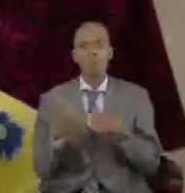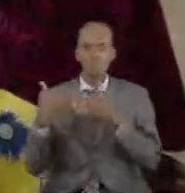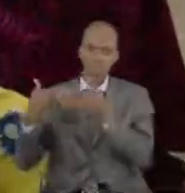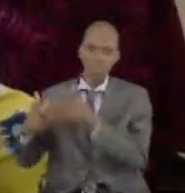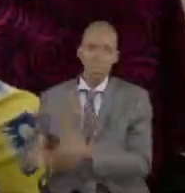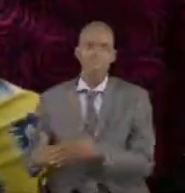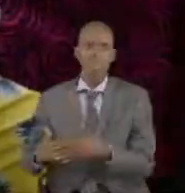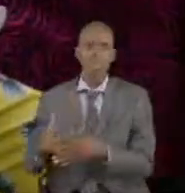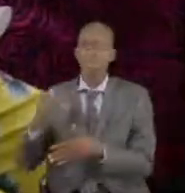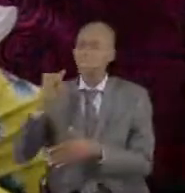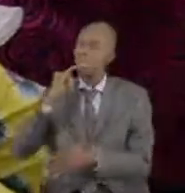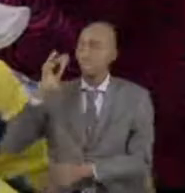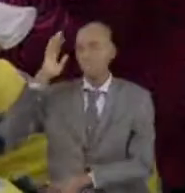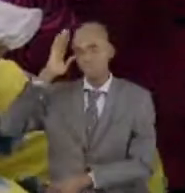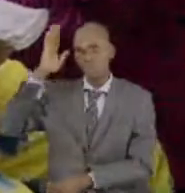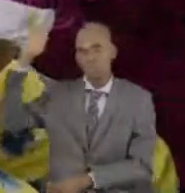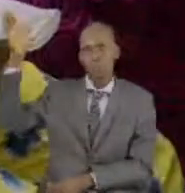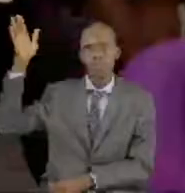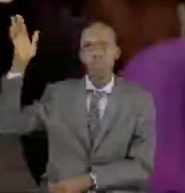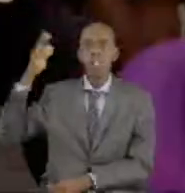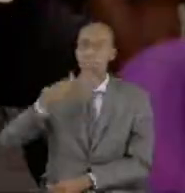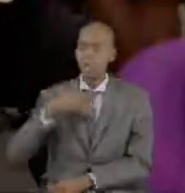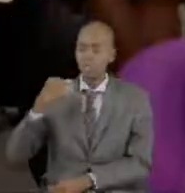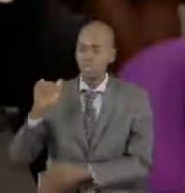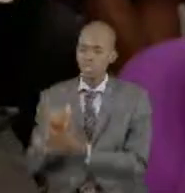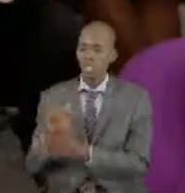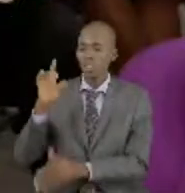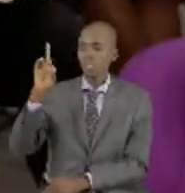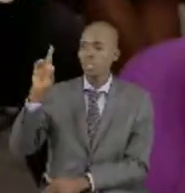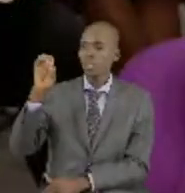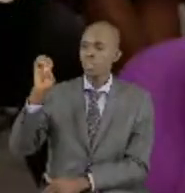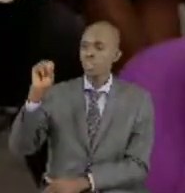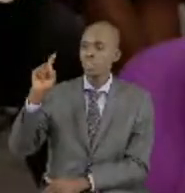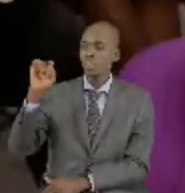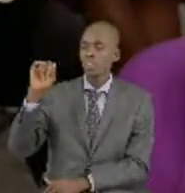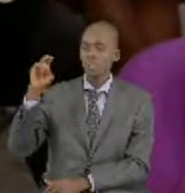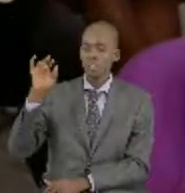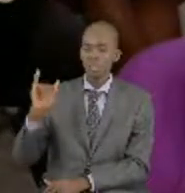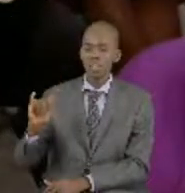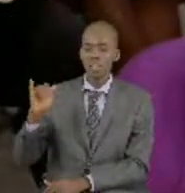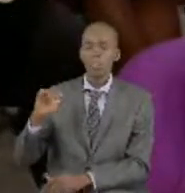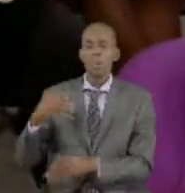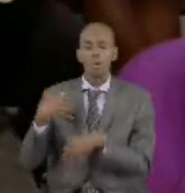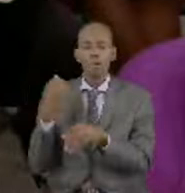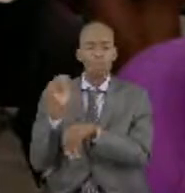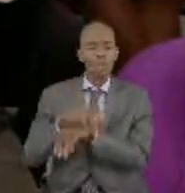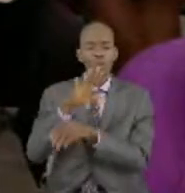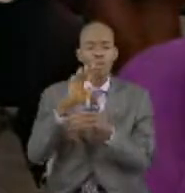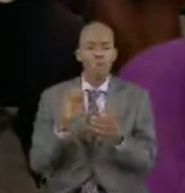destinée et se dessiner sur pas cercle dépasse 1 poire votre